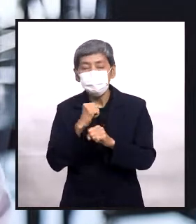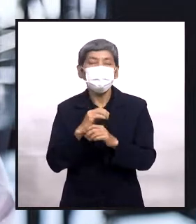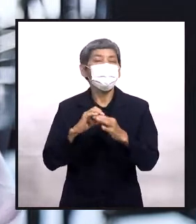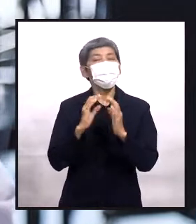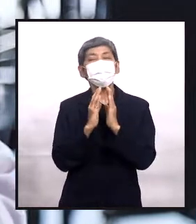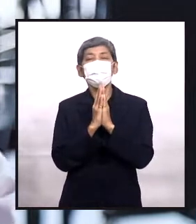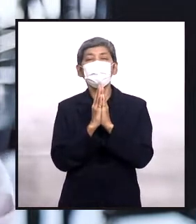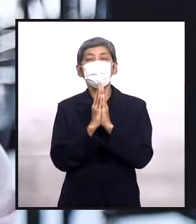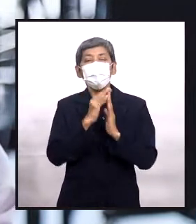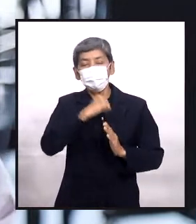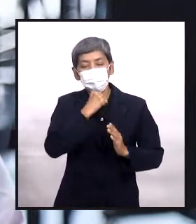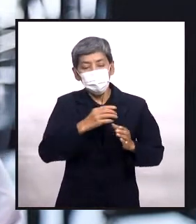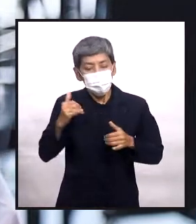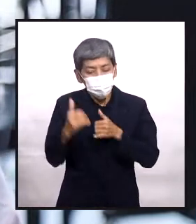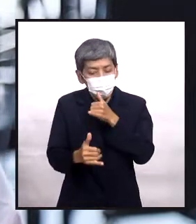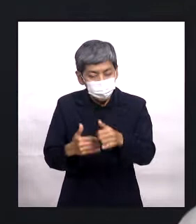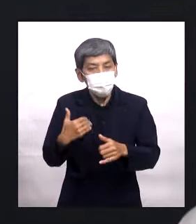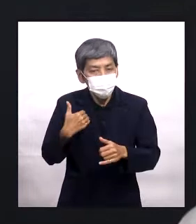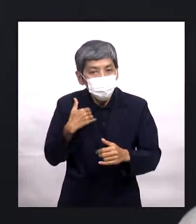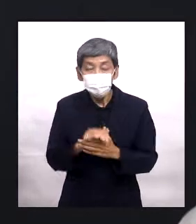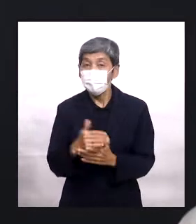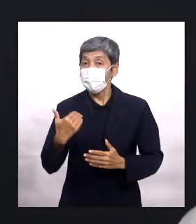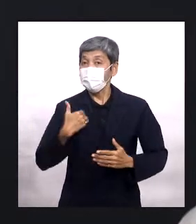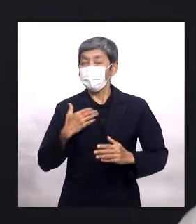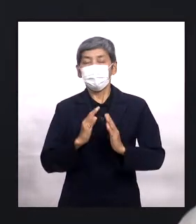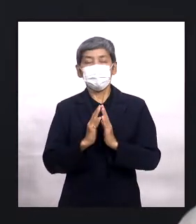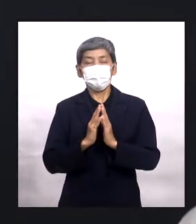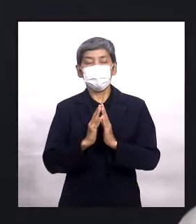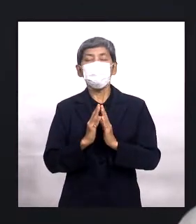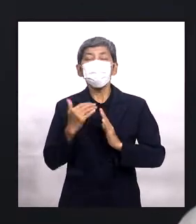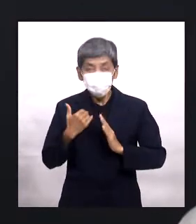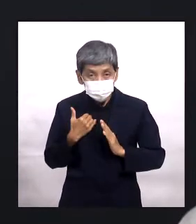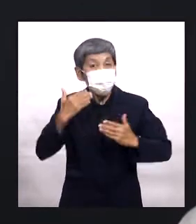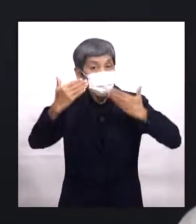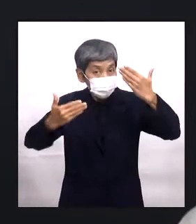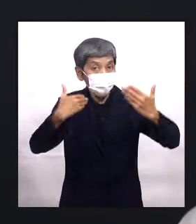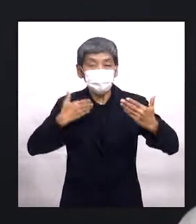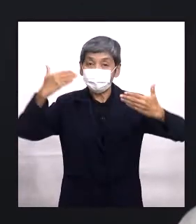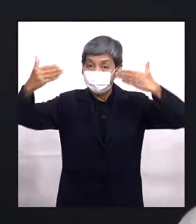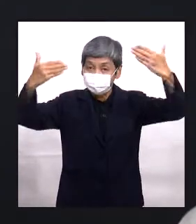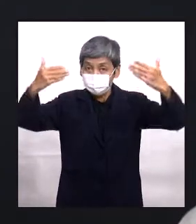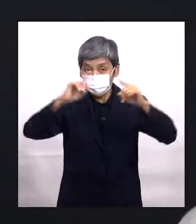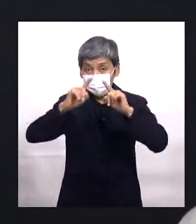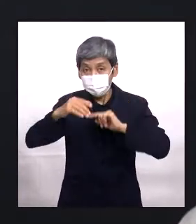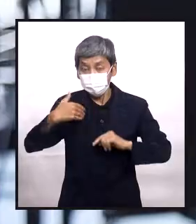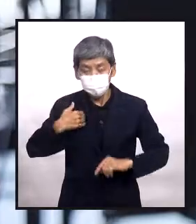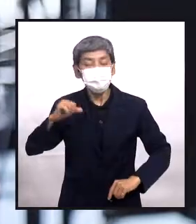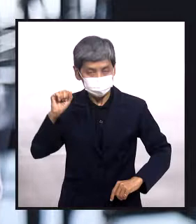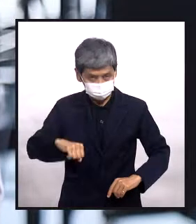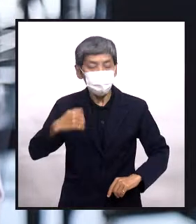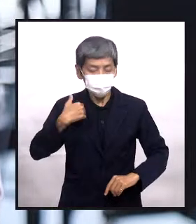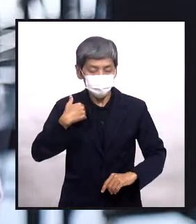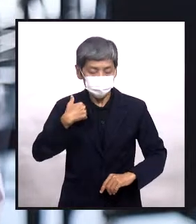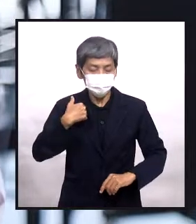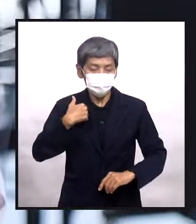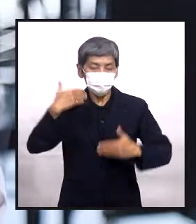รรมไงก็อันนี้ก็จะเป็นผู้สูงอายุมาเยอะหน่อย นอกจากมีการปฏิบัติธรรมแล้วแต่ที่นี่ยังมีกิจกรรมมีนิทรรศการมรณานุสติใช่ไหม